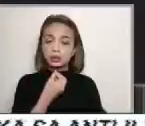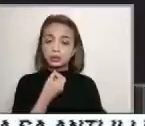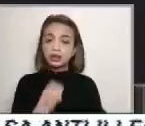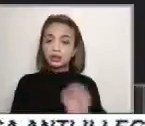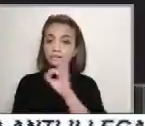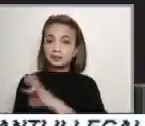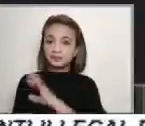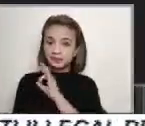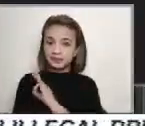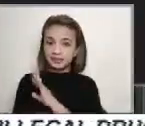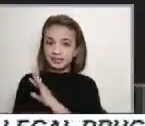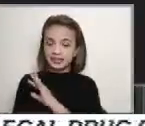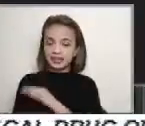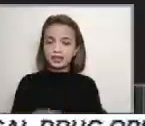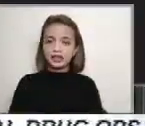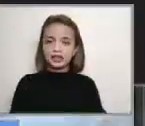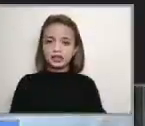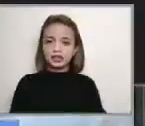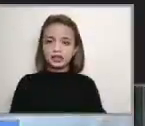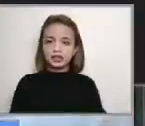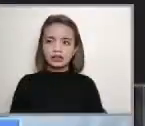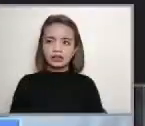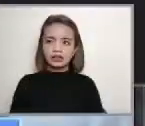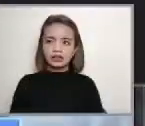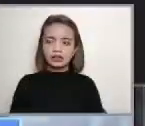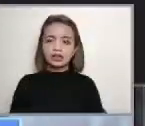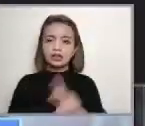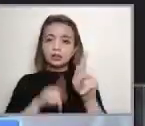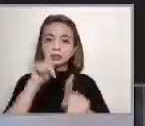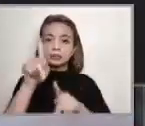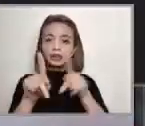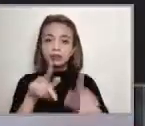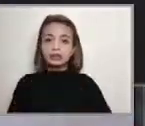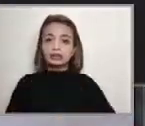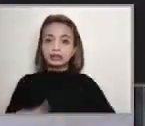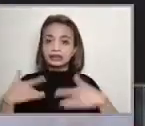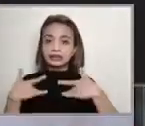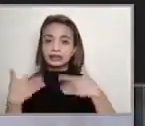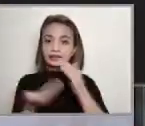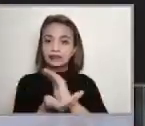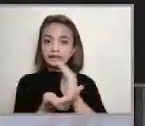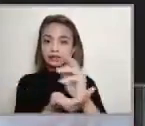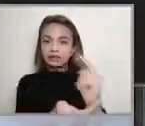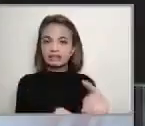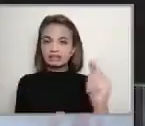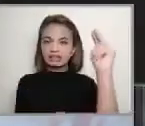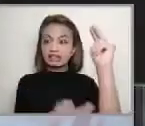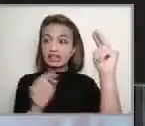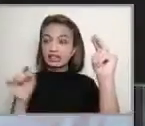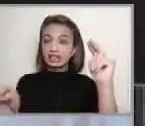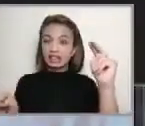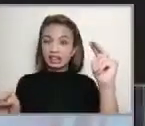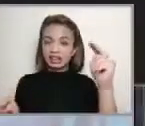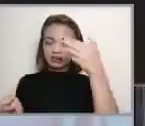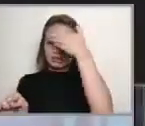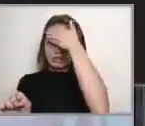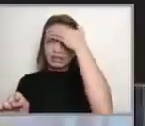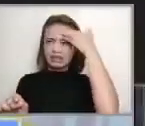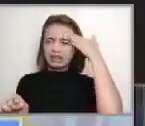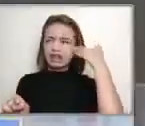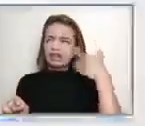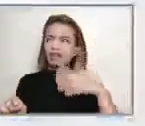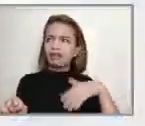most wanted din sa Taguig huli sa manhunt operation. Si Alvin Barcelona sa detalye. Rise and shine,